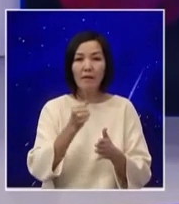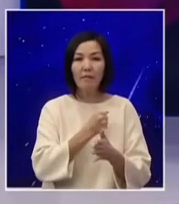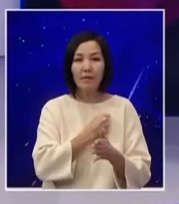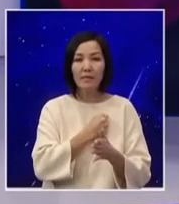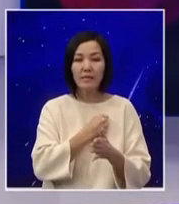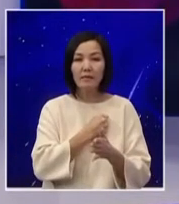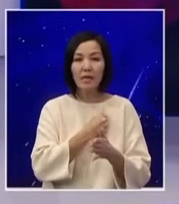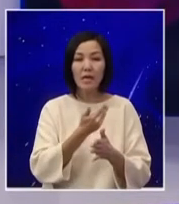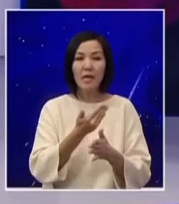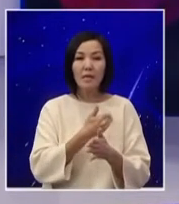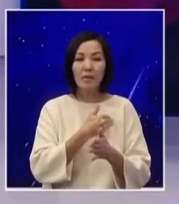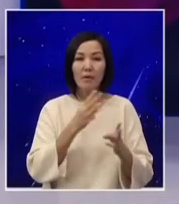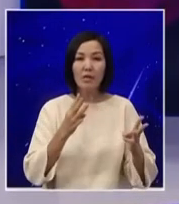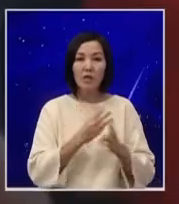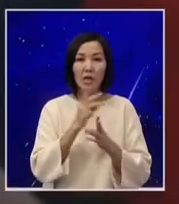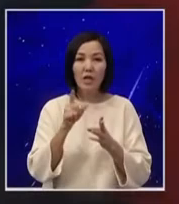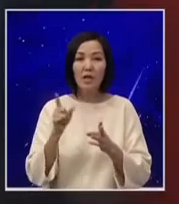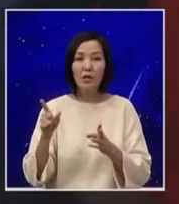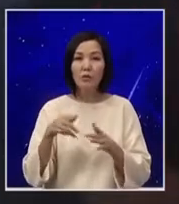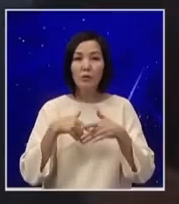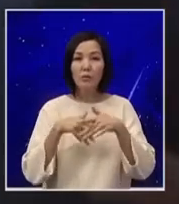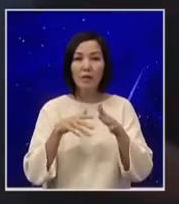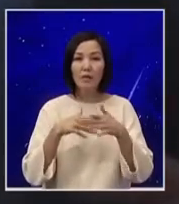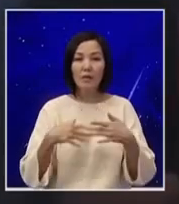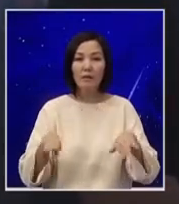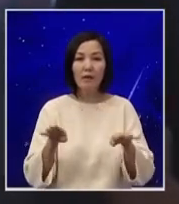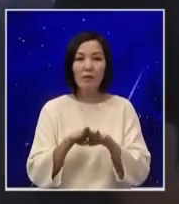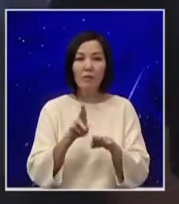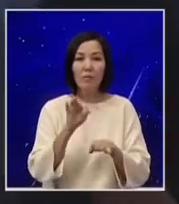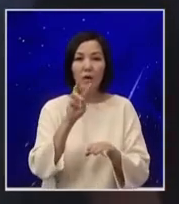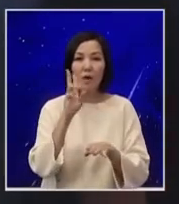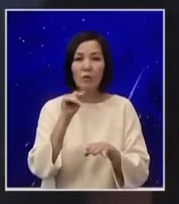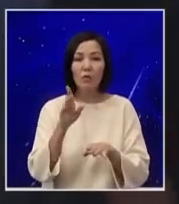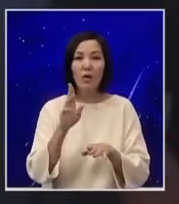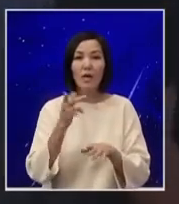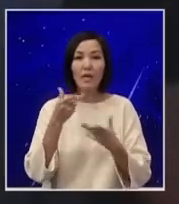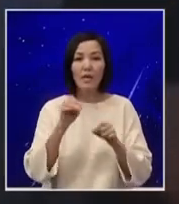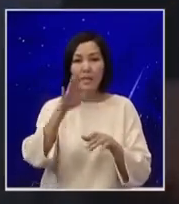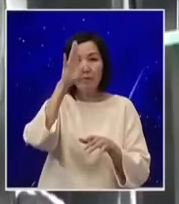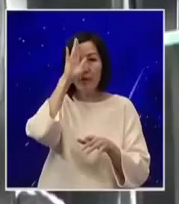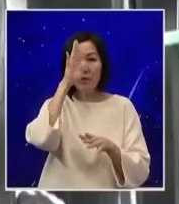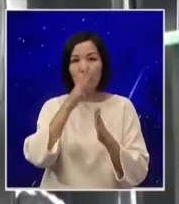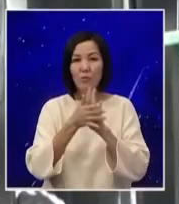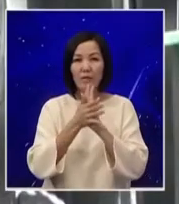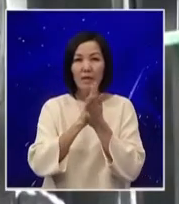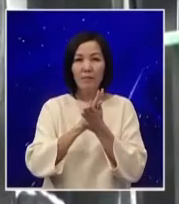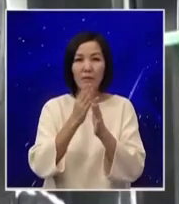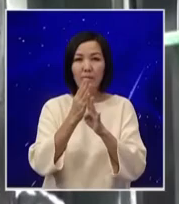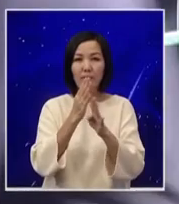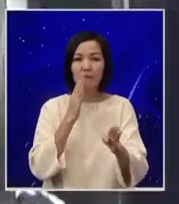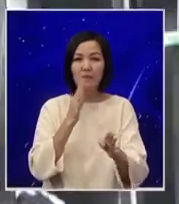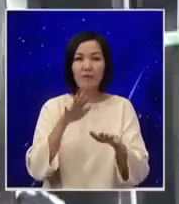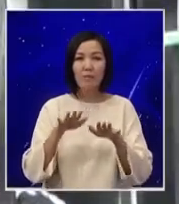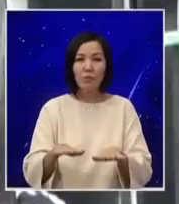выстраивались добровольцы такая же картина наблюдалась и в баку где мужчины толпились в очередях у призывных